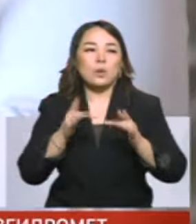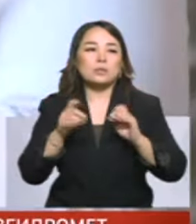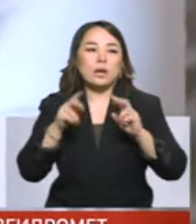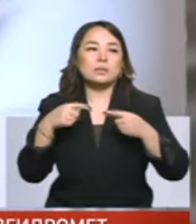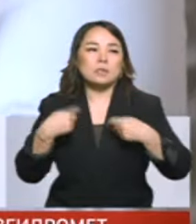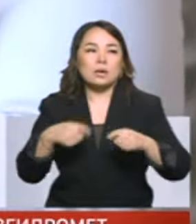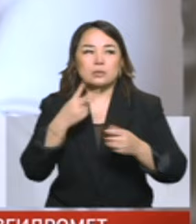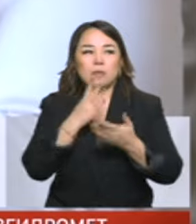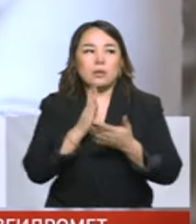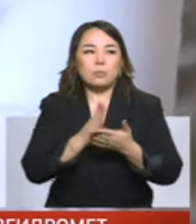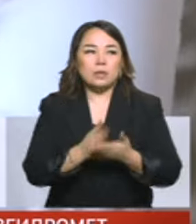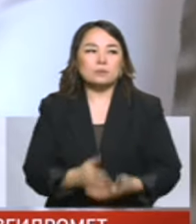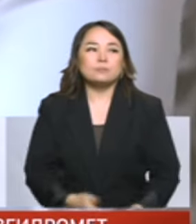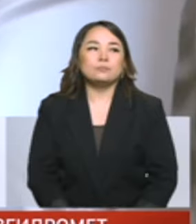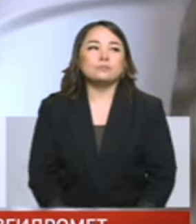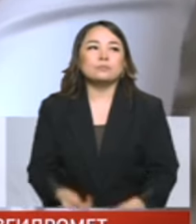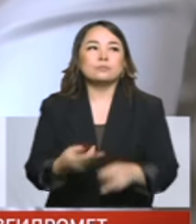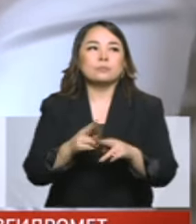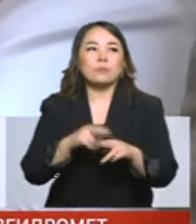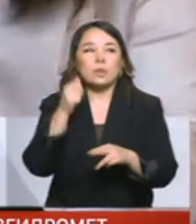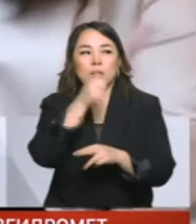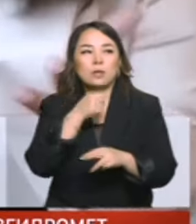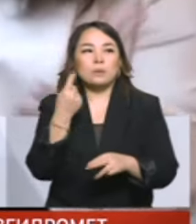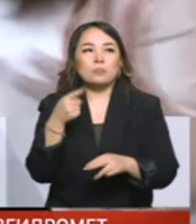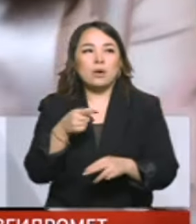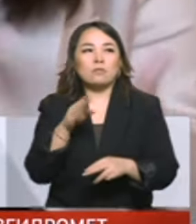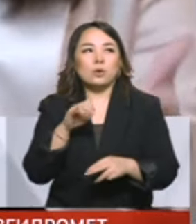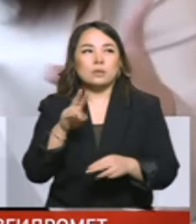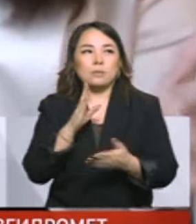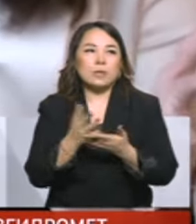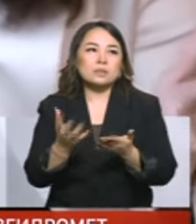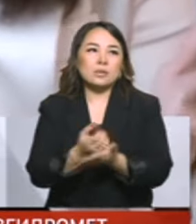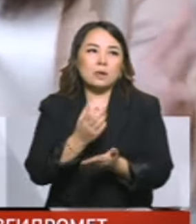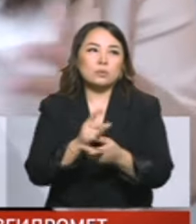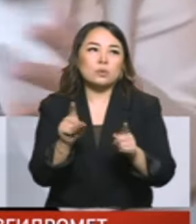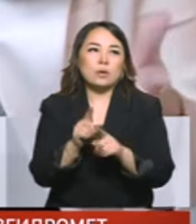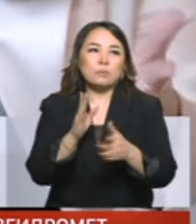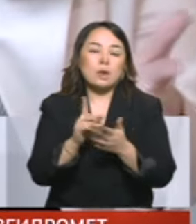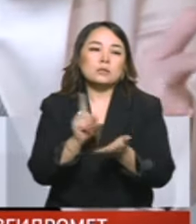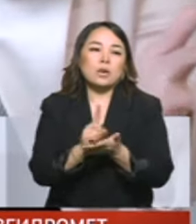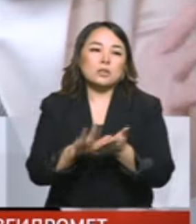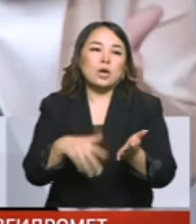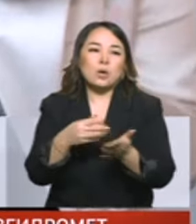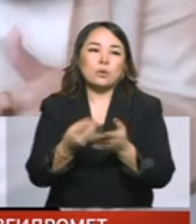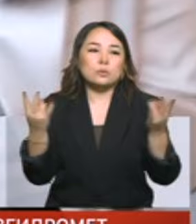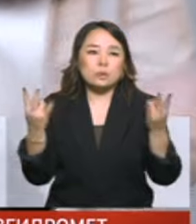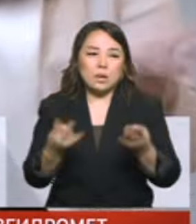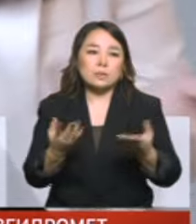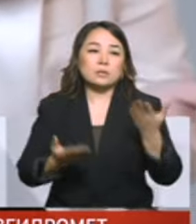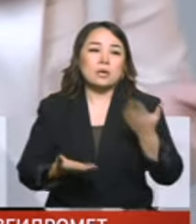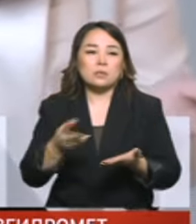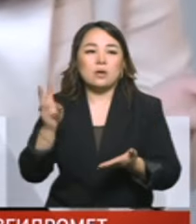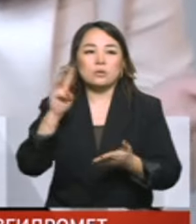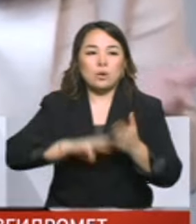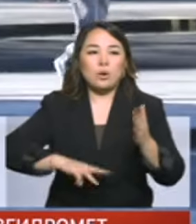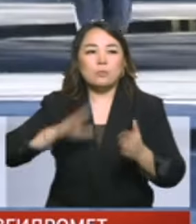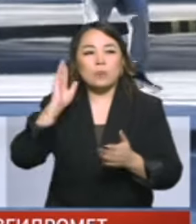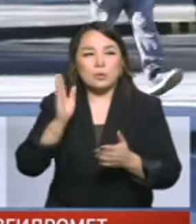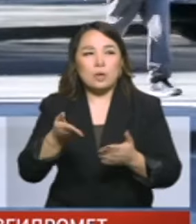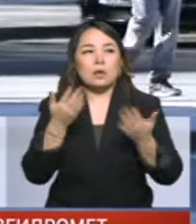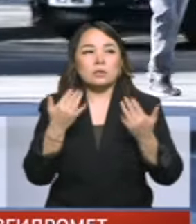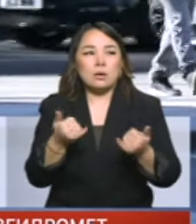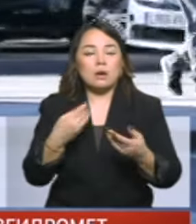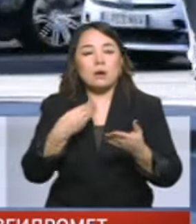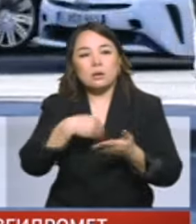саудалайды. Бұдан былай жылына 1000 фунттан артық табыс табатын болсам, салық төлеуім керек екен. Әйтпесе айыппұлға ілігемін.